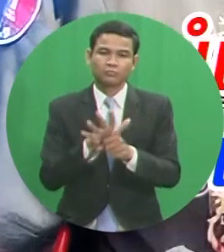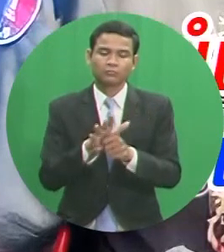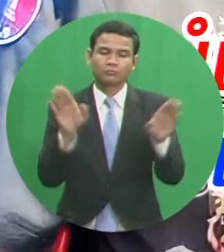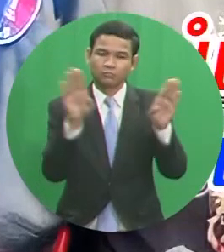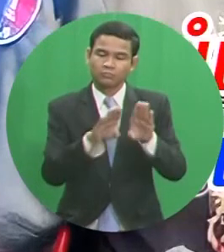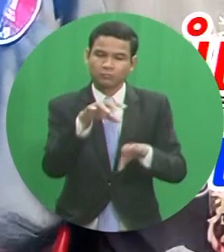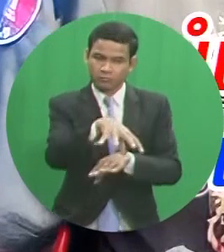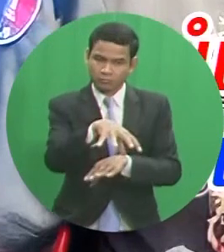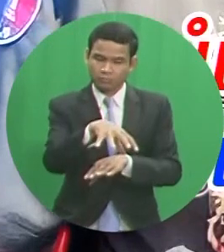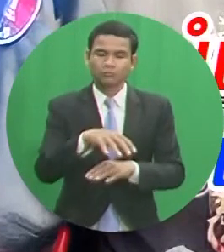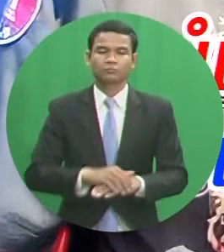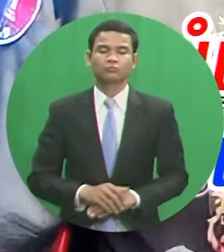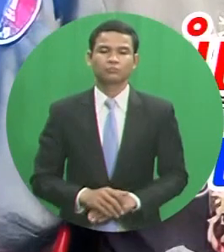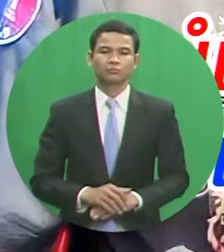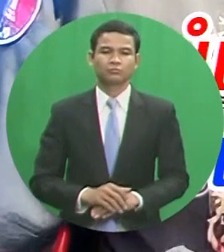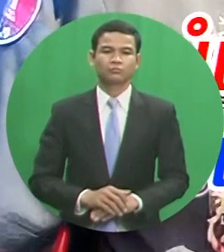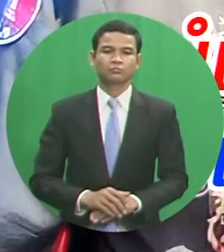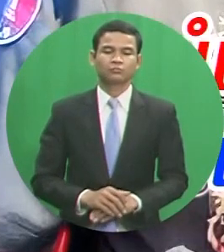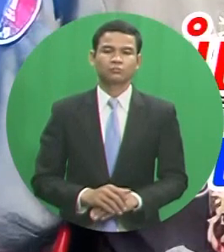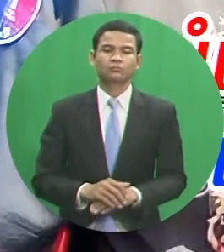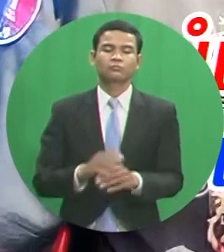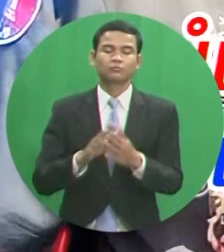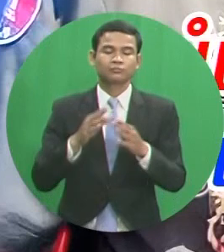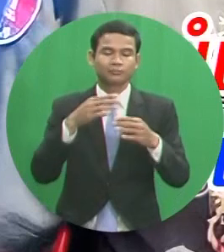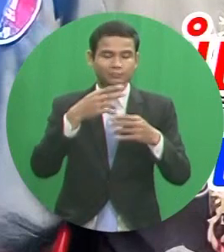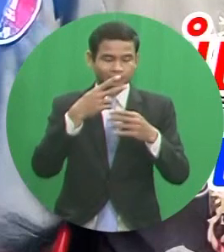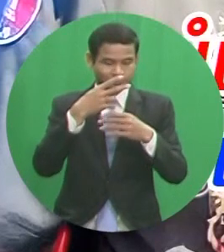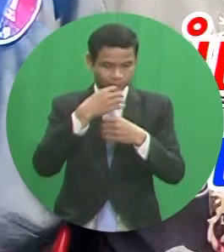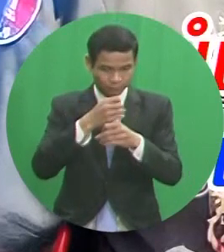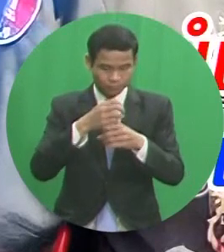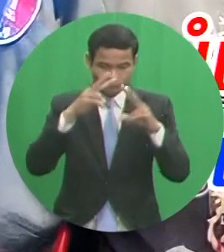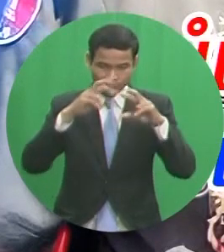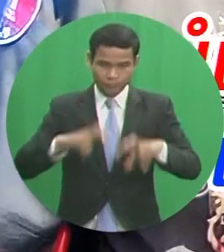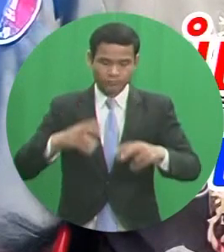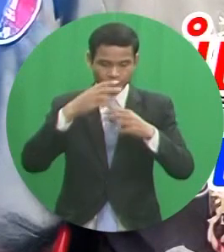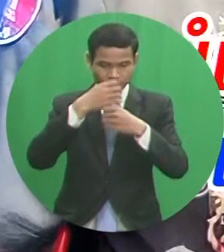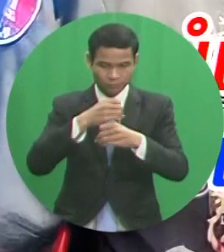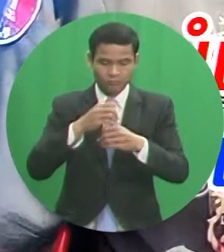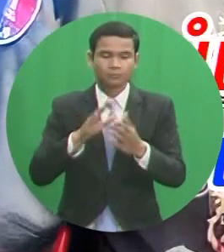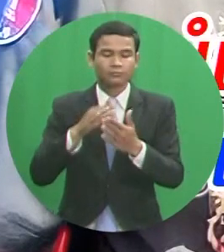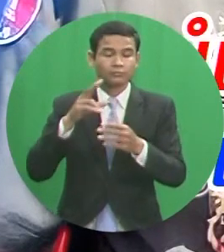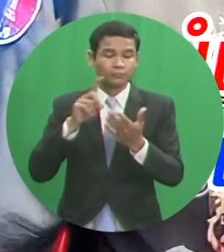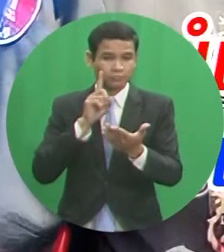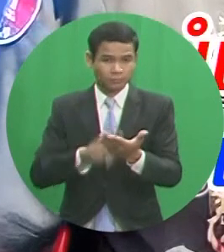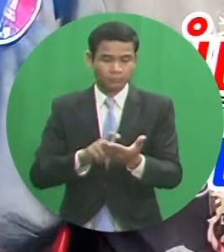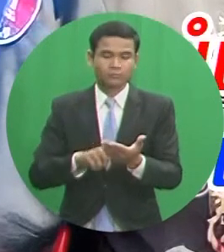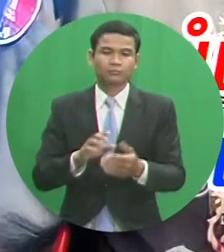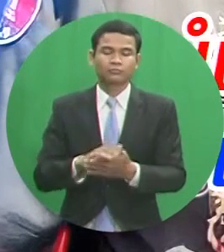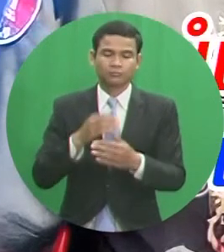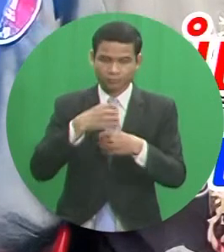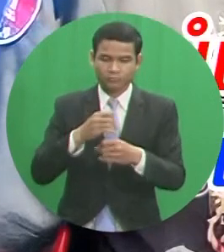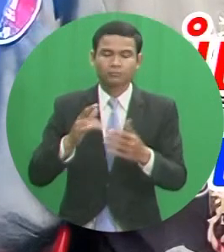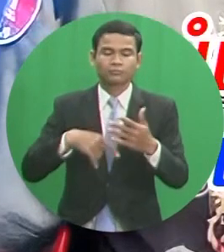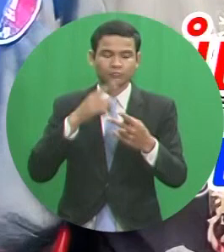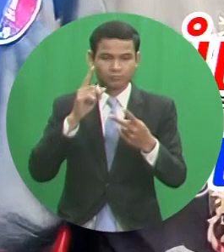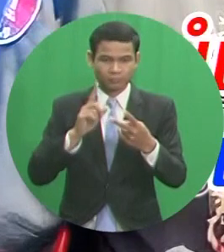នោះហើយយកសំណាក់ធ្វើការពិនិត្យបន្ទាប់ទៅ